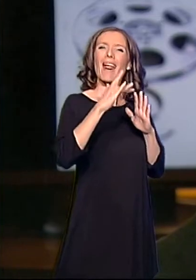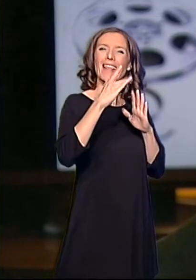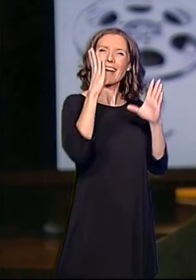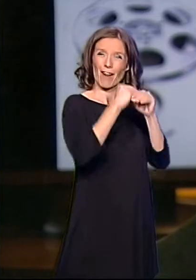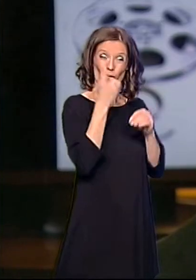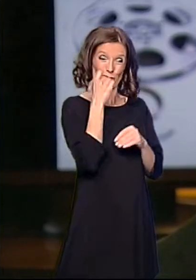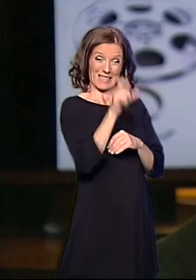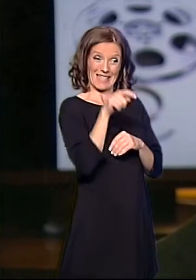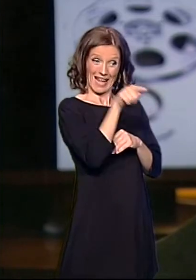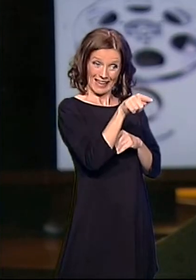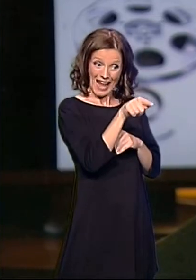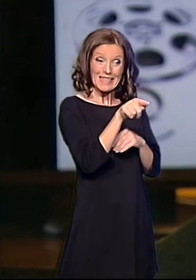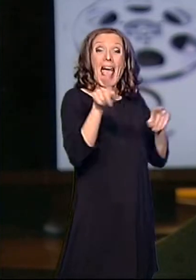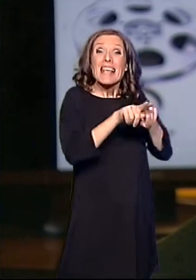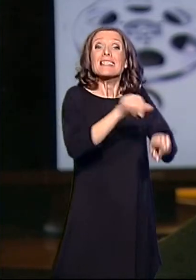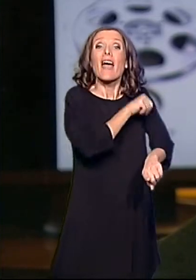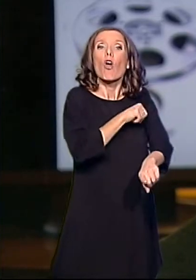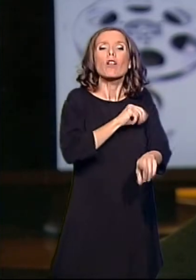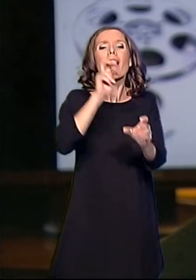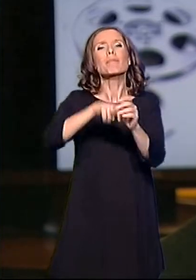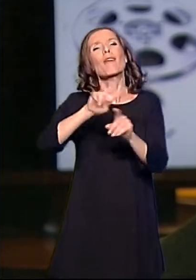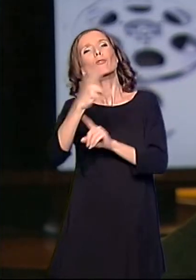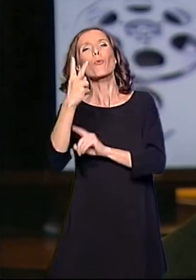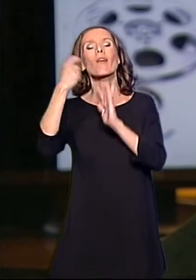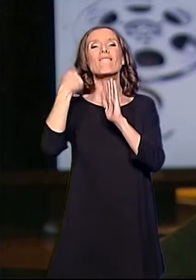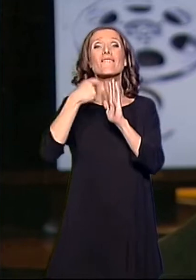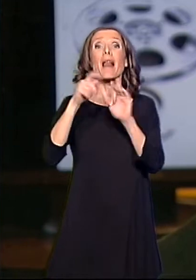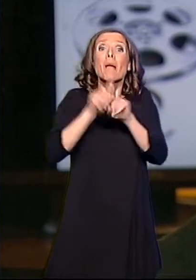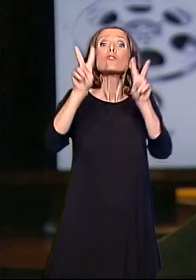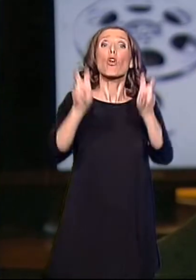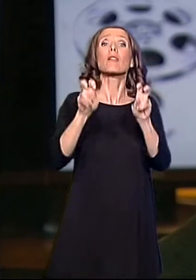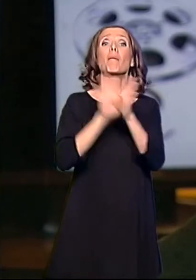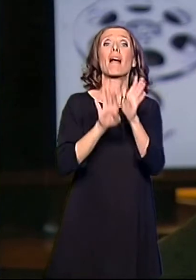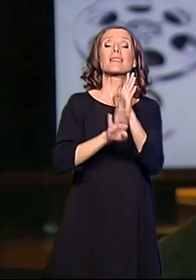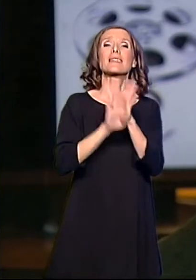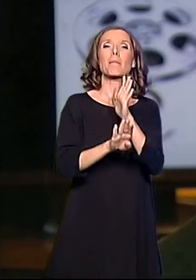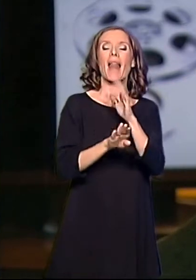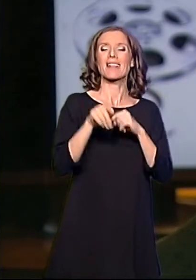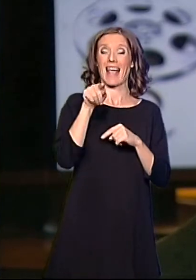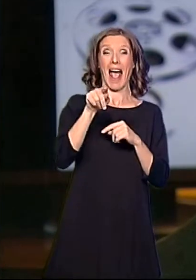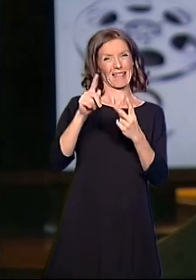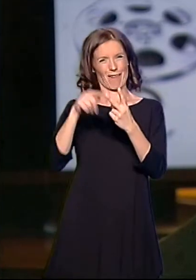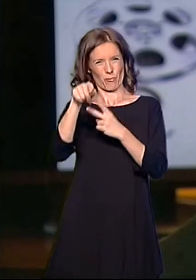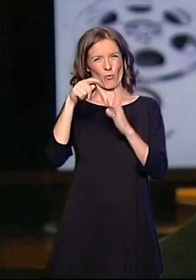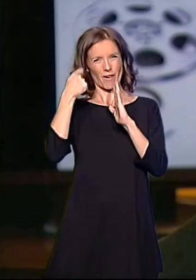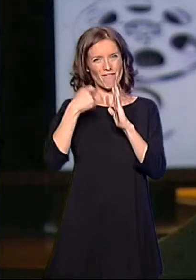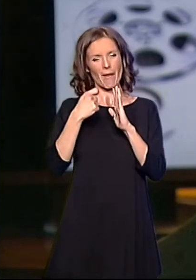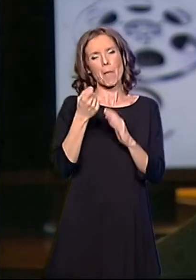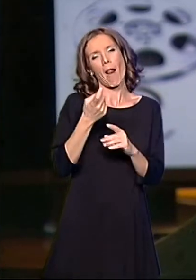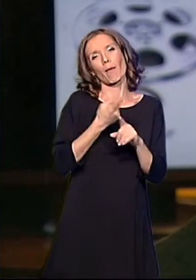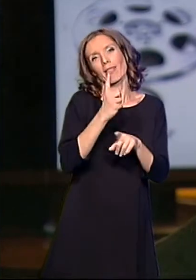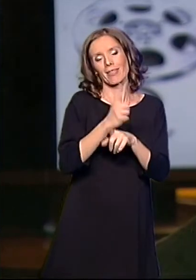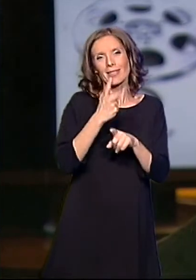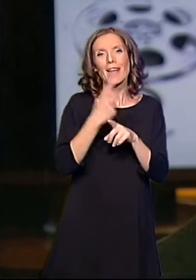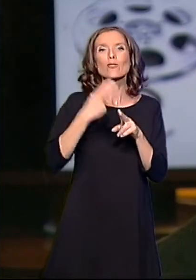vreme izuzetno značajnoj priči o diskriminaciji, a to je jedna duhovita priča koja se zove Pogodi ko dolazi